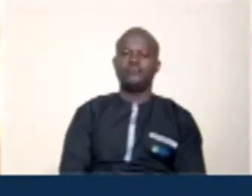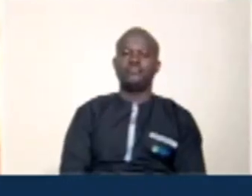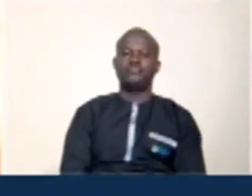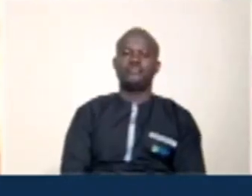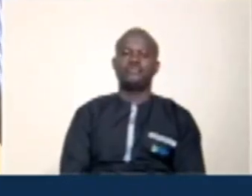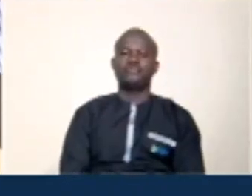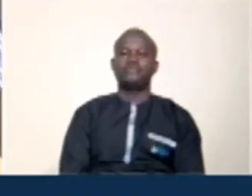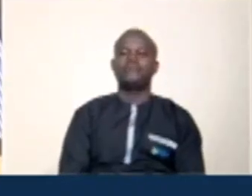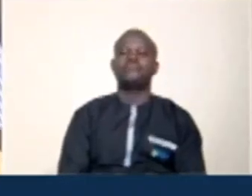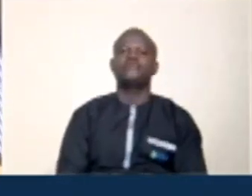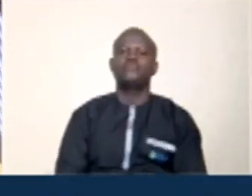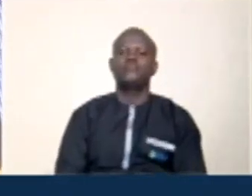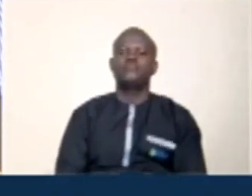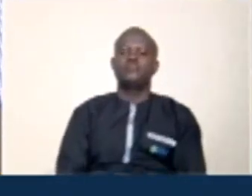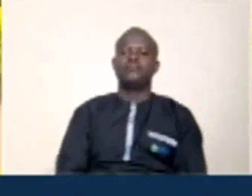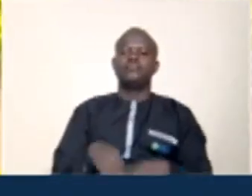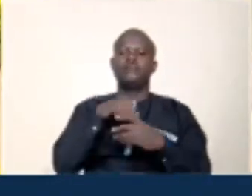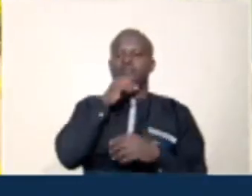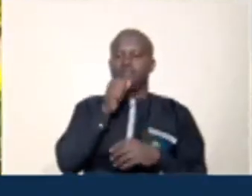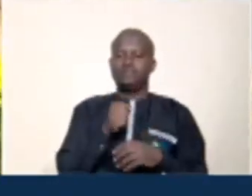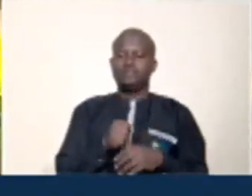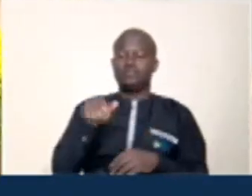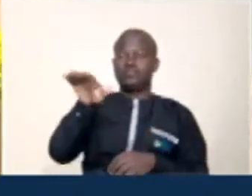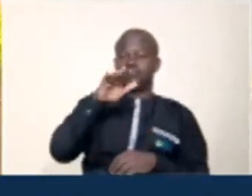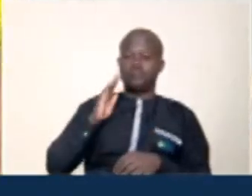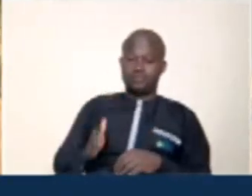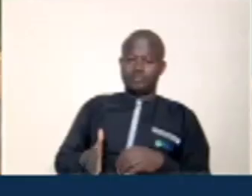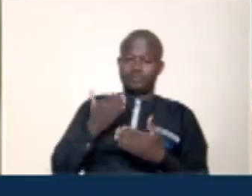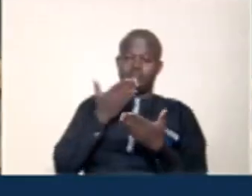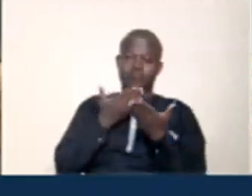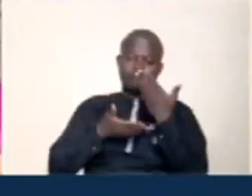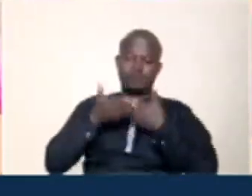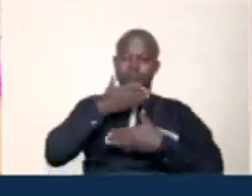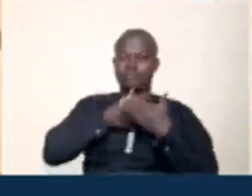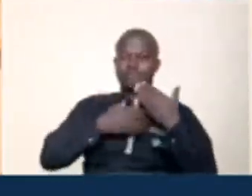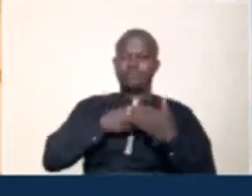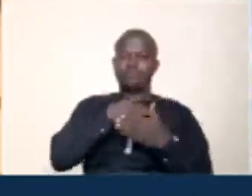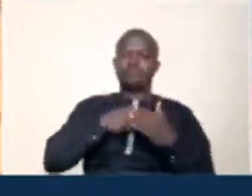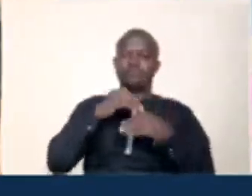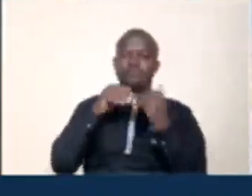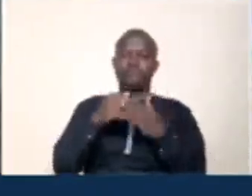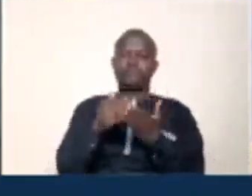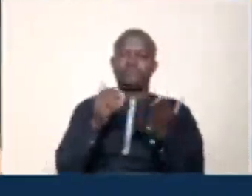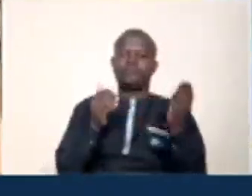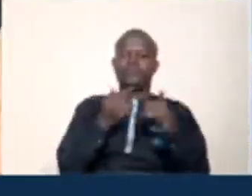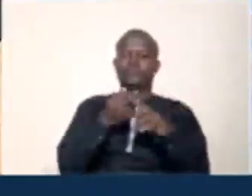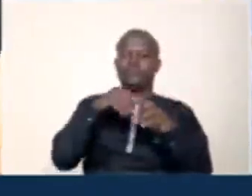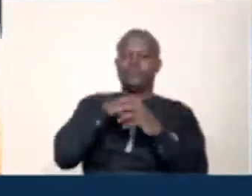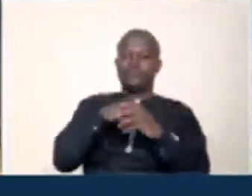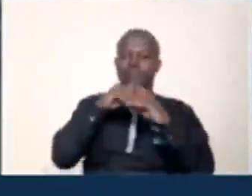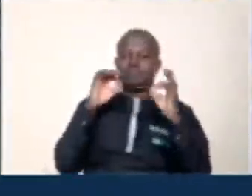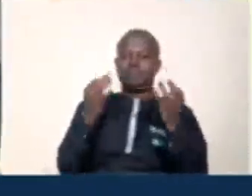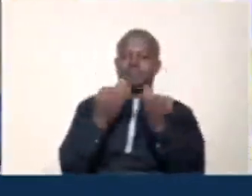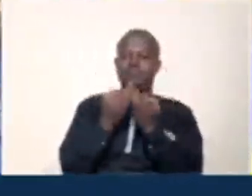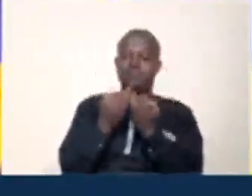Abakecuru n'abasaza b'Intwaza batuye mu rugo impinganzima ya Huye barasabana mu mbyino n'abashyitsi babasuye baturutse mu muryango